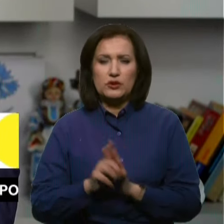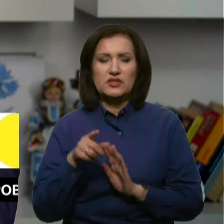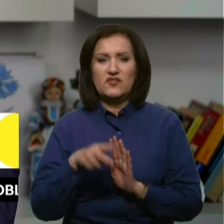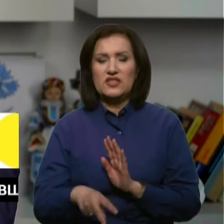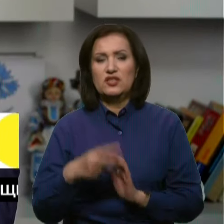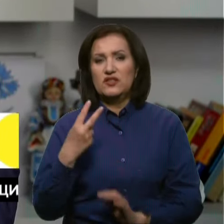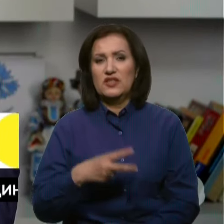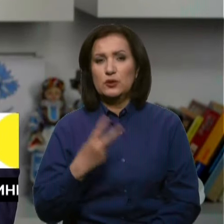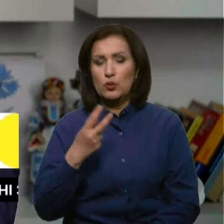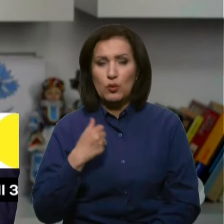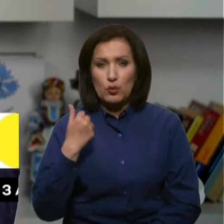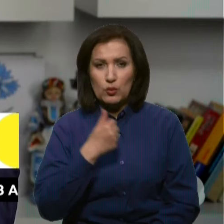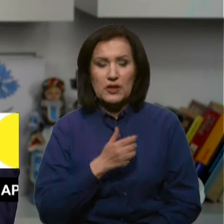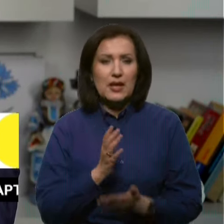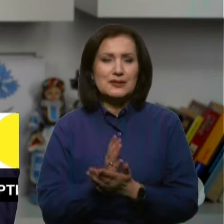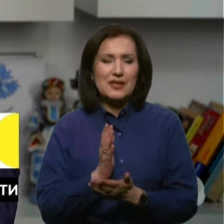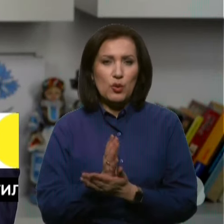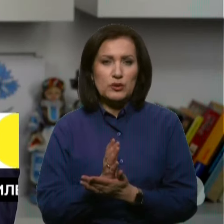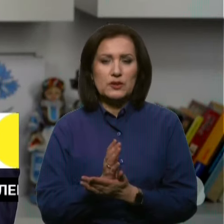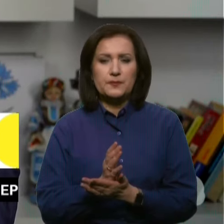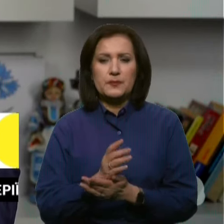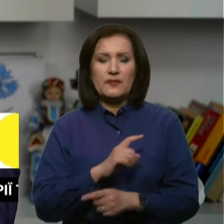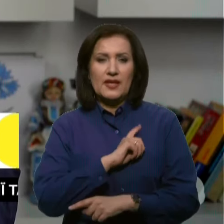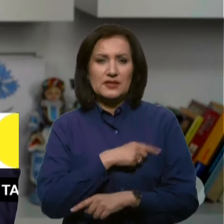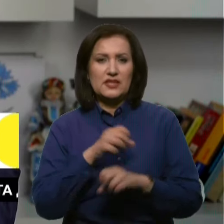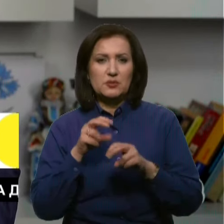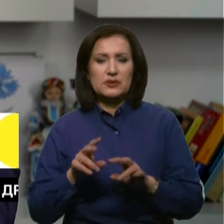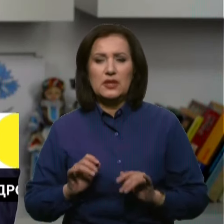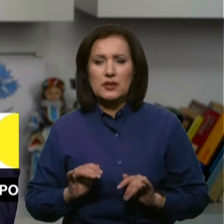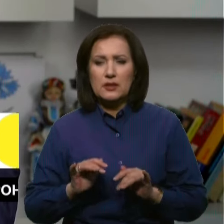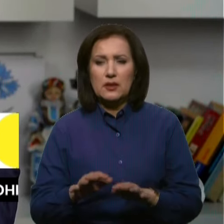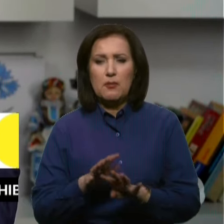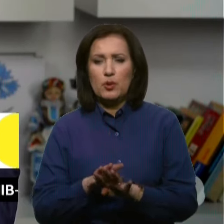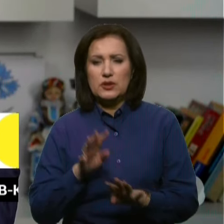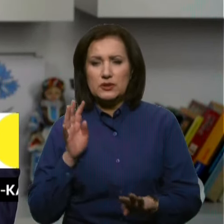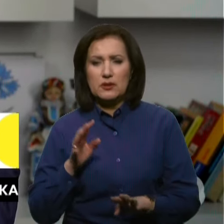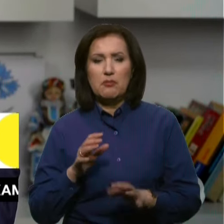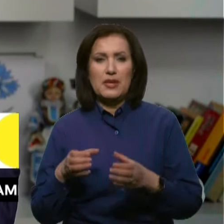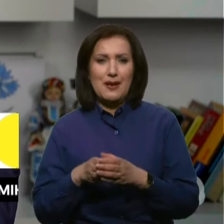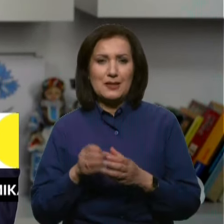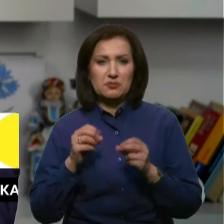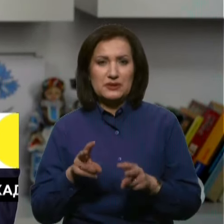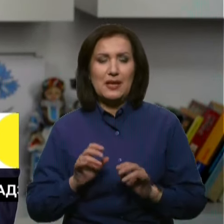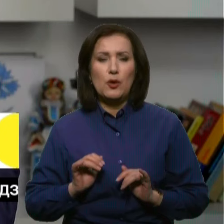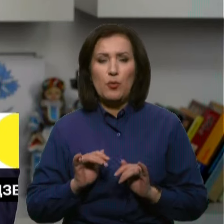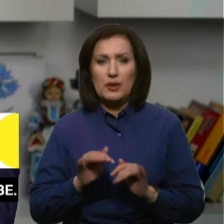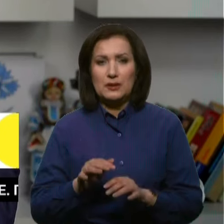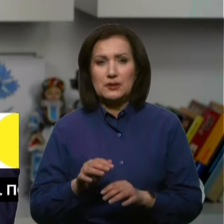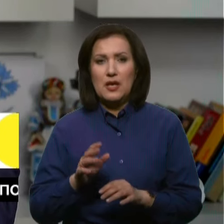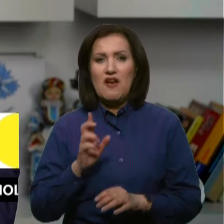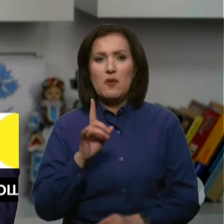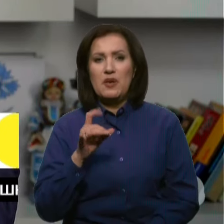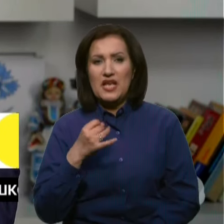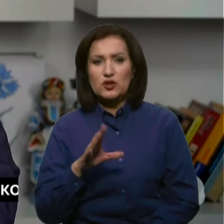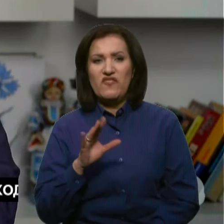з 2022 года, знаходзяцца сілы спецыяльных аперацый, падраздзяленні брыгад сіл спецыяльных аперацый у